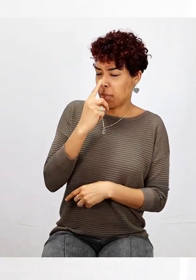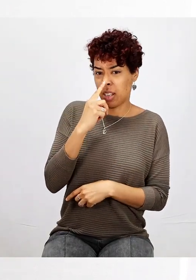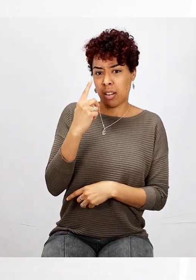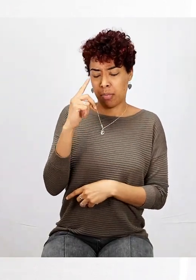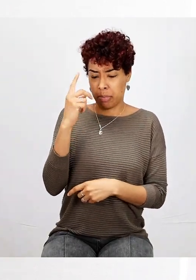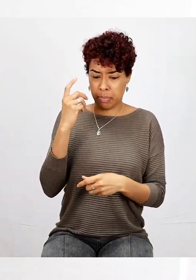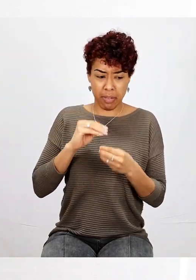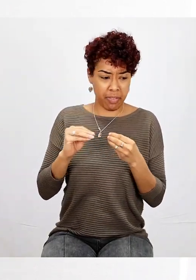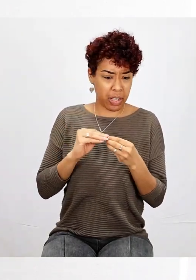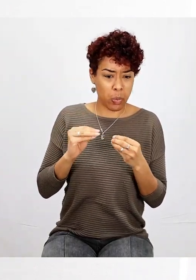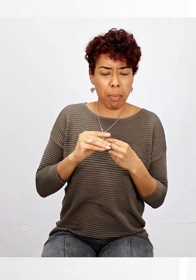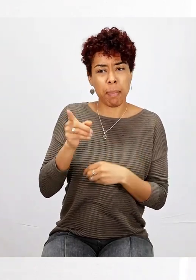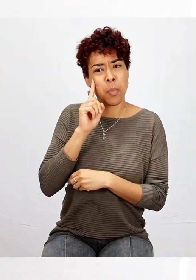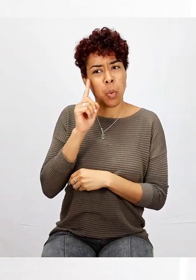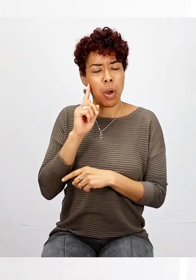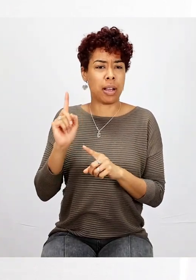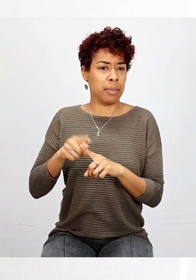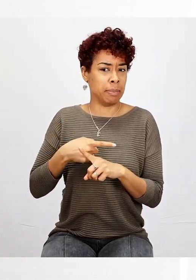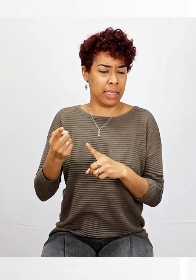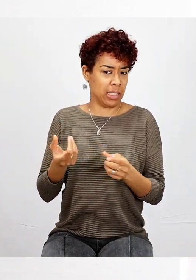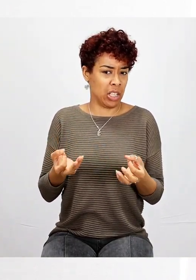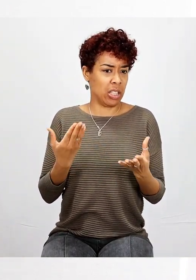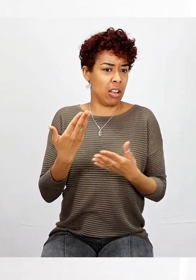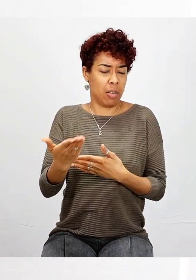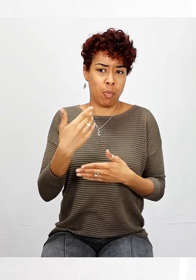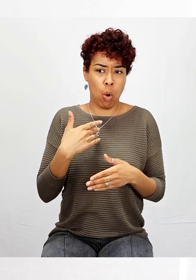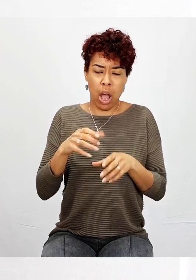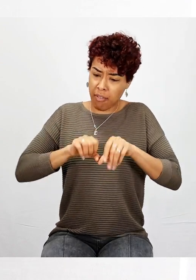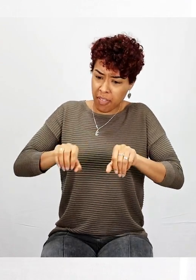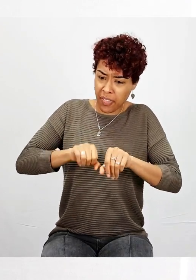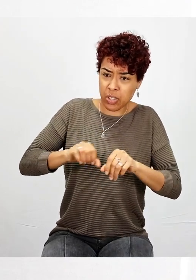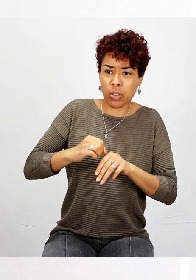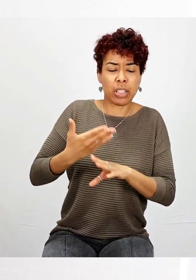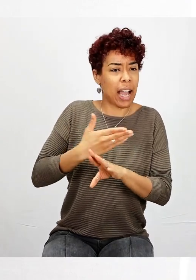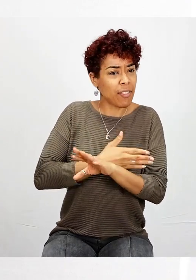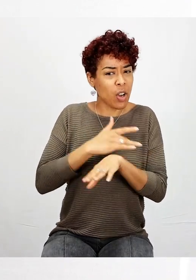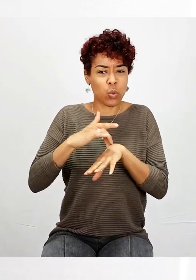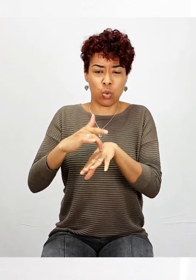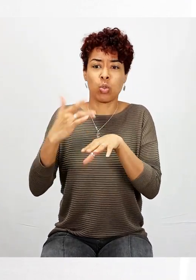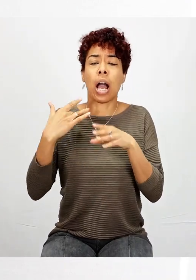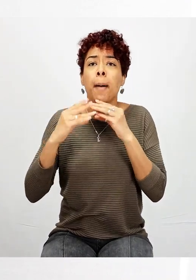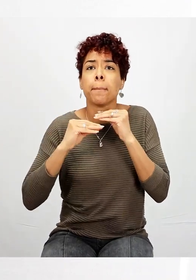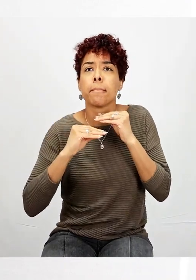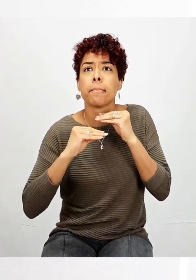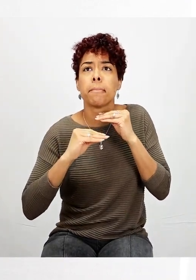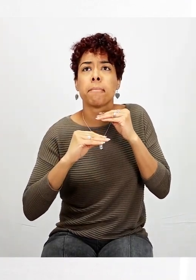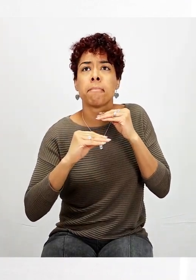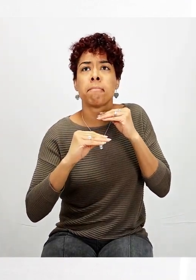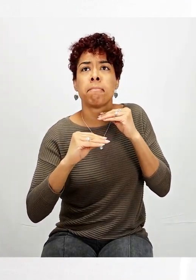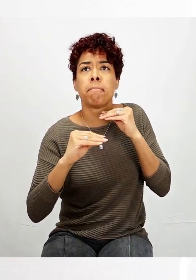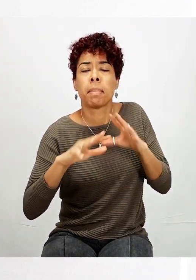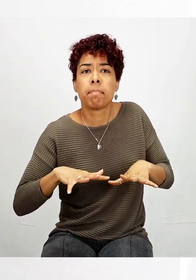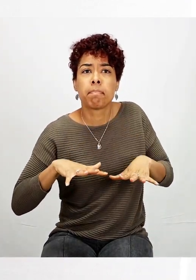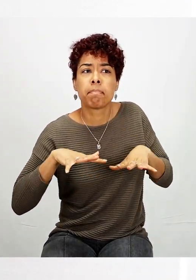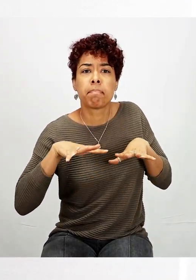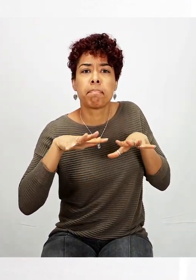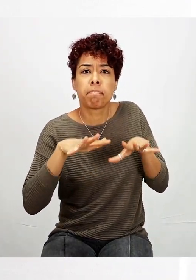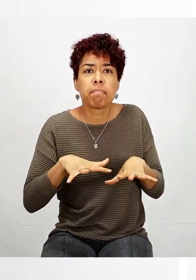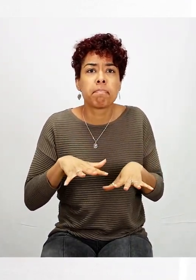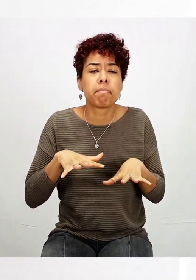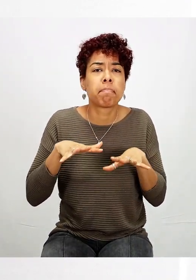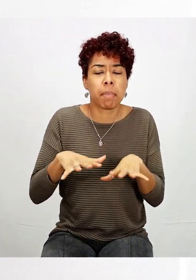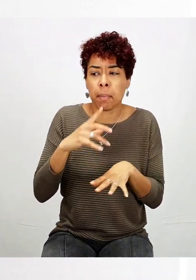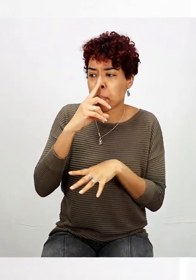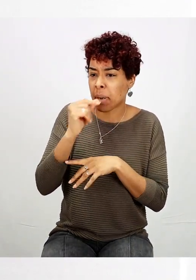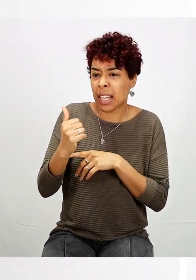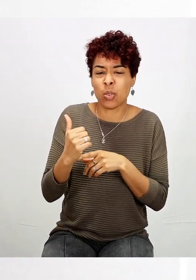en question, où tu dis c'est bizarre, mais ce temps-là, j'ai produit plein de choses, j'ai vécu plein de choses avec Dieu. Puis là, il y a comme un ralentissement, je ne vis plus la même chose avec Dieu. Et j'ai